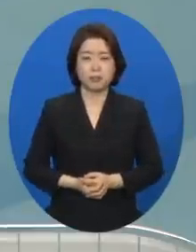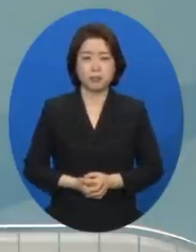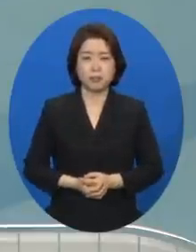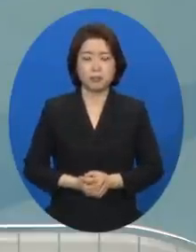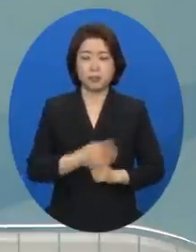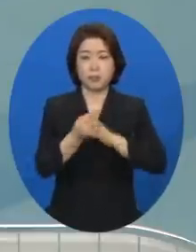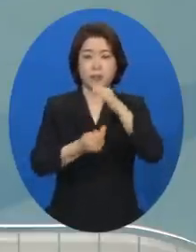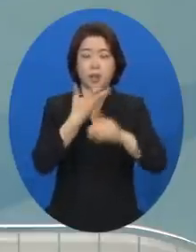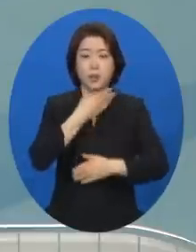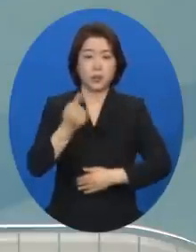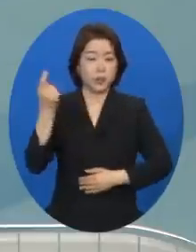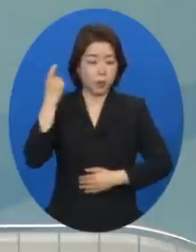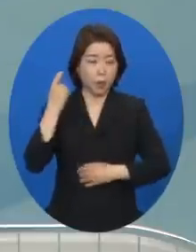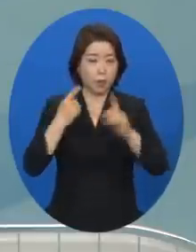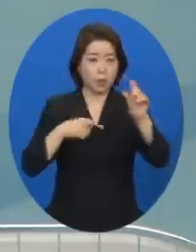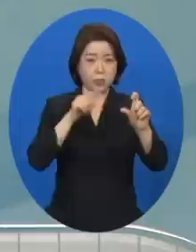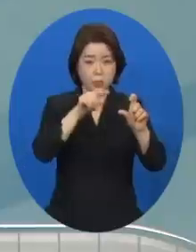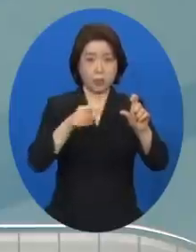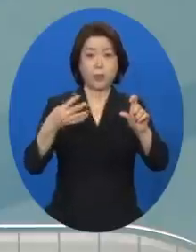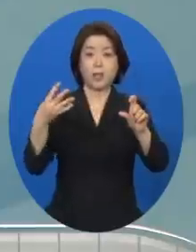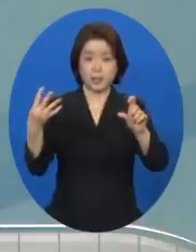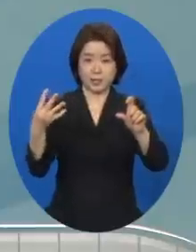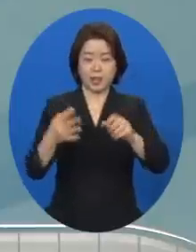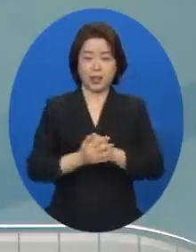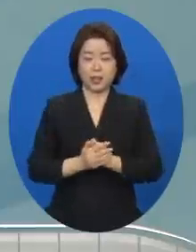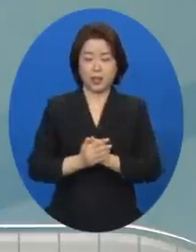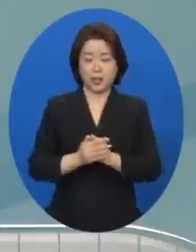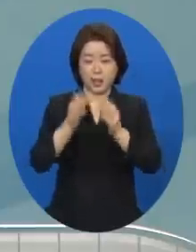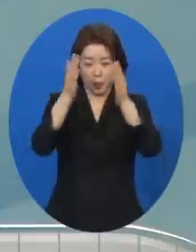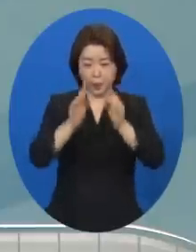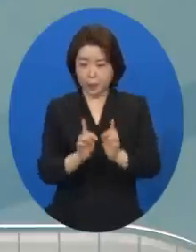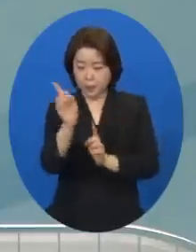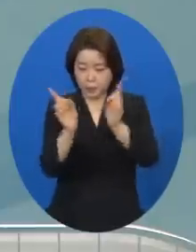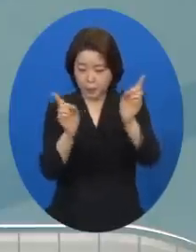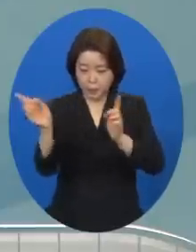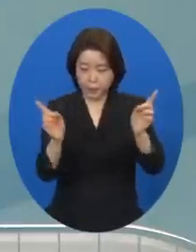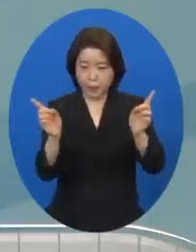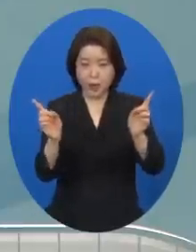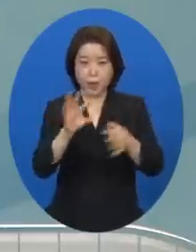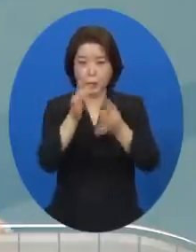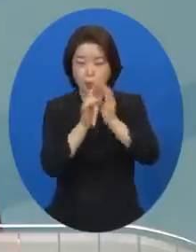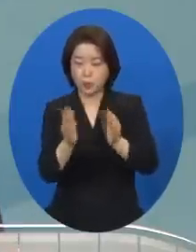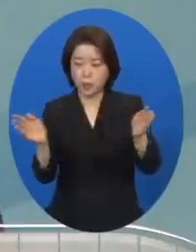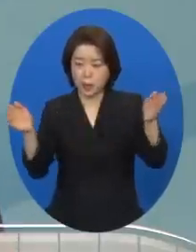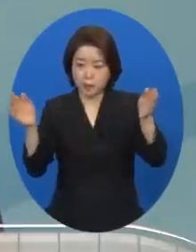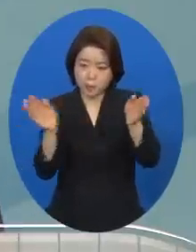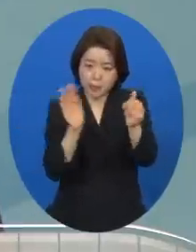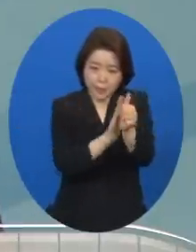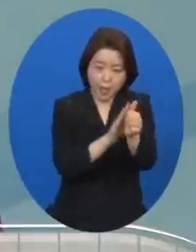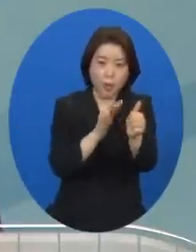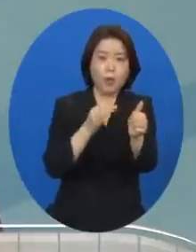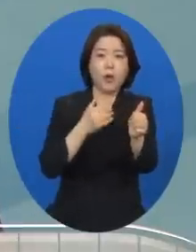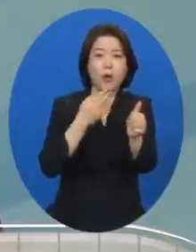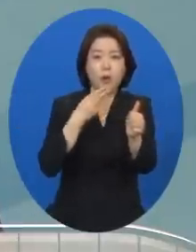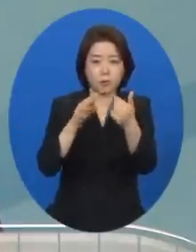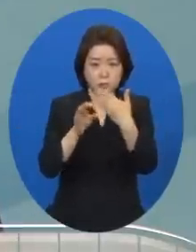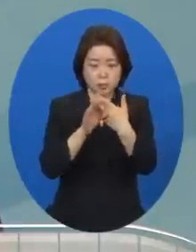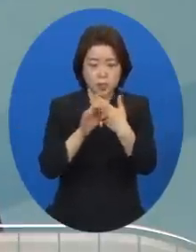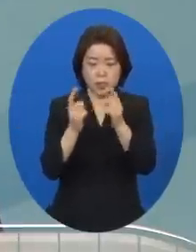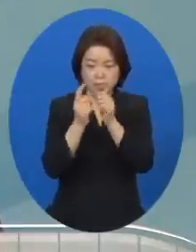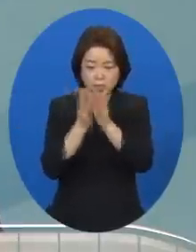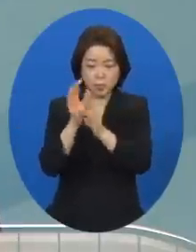요한복음 15장 4절에 가지가 포도나무에 붙어 있지 아니하면 스스로 열매를 맺을 수 없는 것과 같이